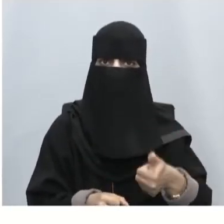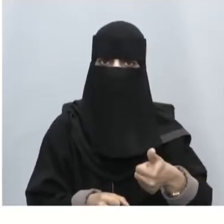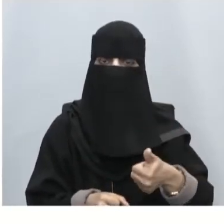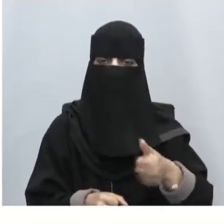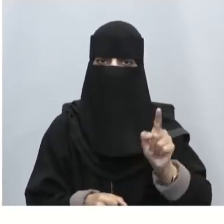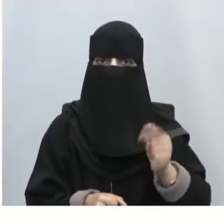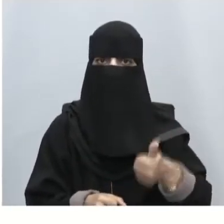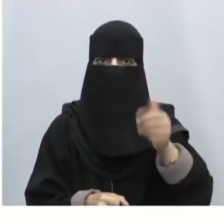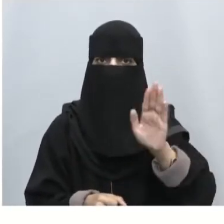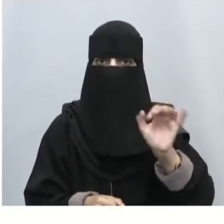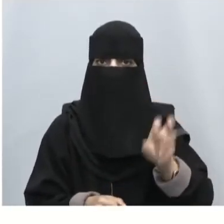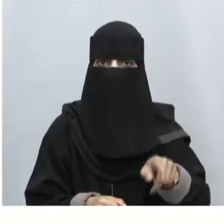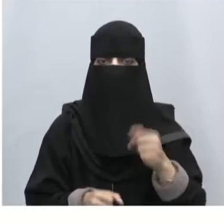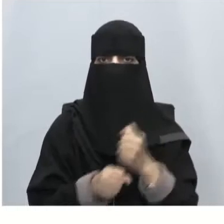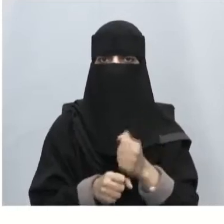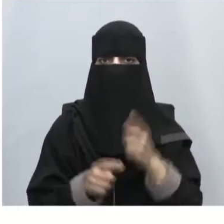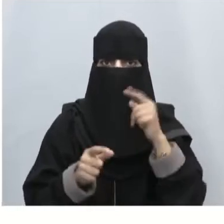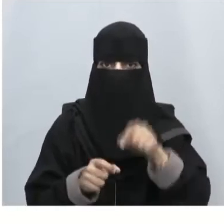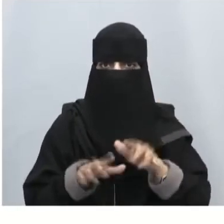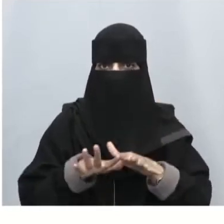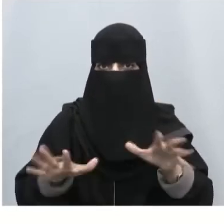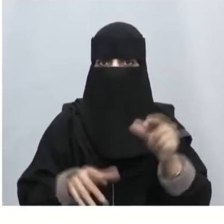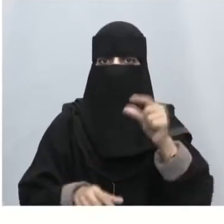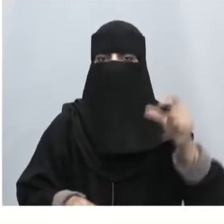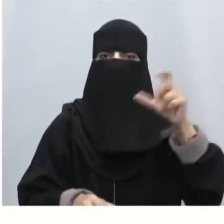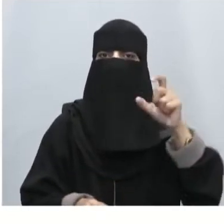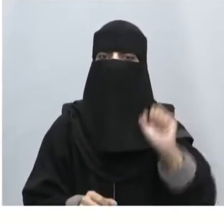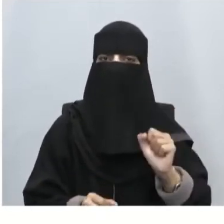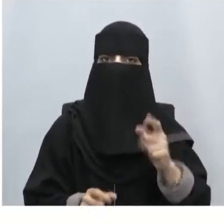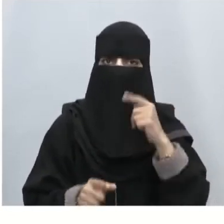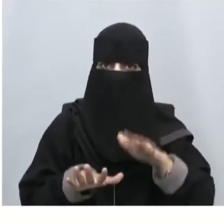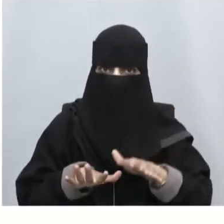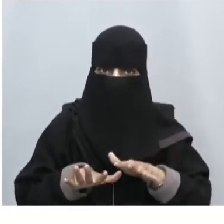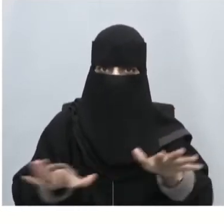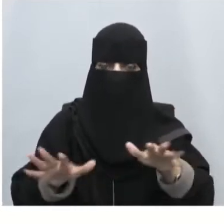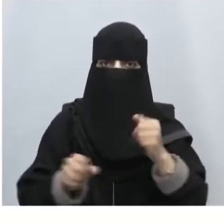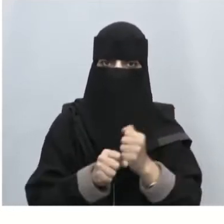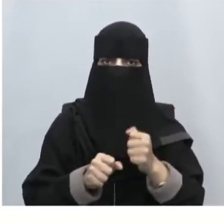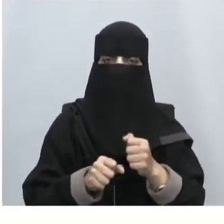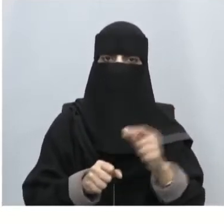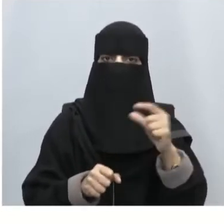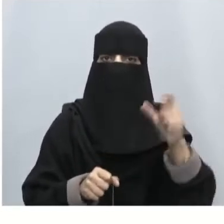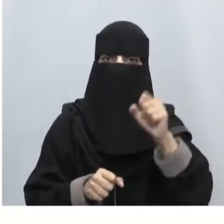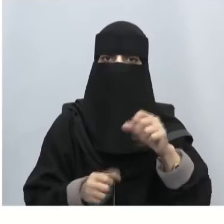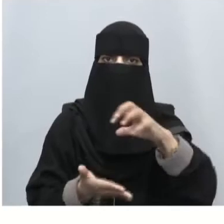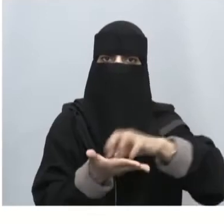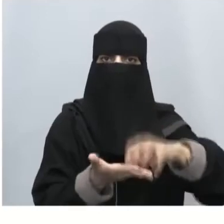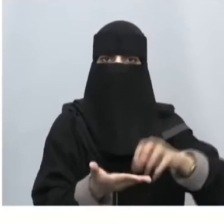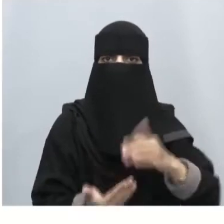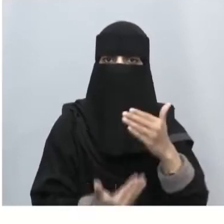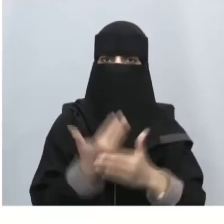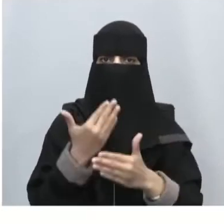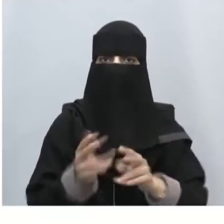في سبيل نشر الدين الاسلامي وخدمه الاسلام هو السعي لنشر الدين الاسلامي في اماكن جديده